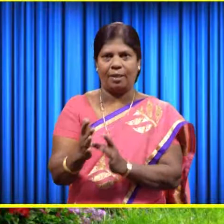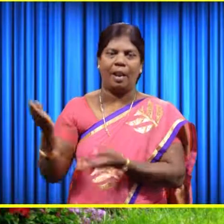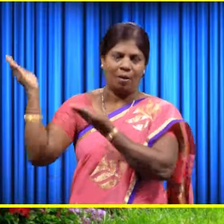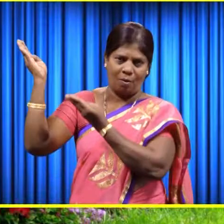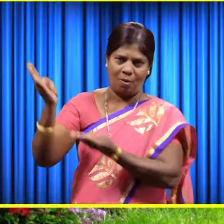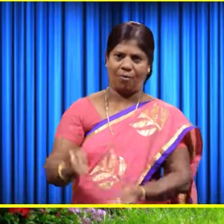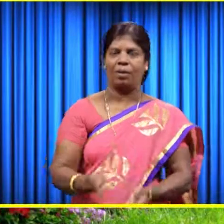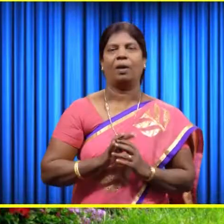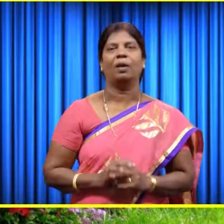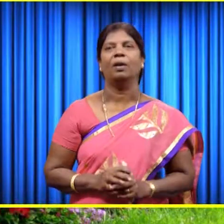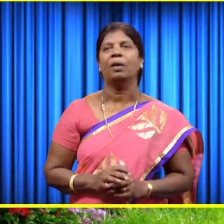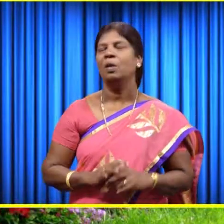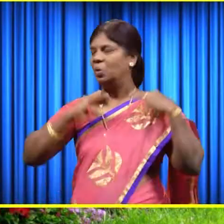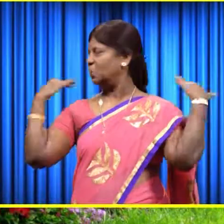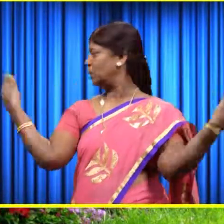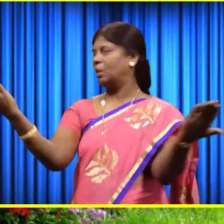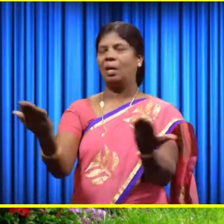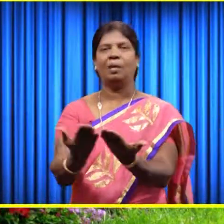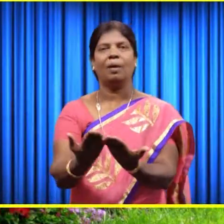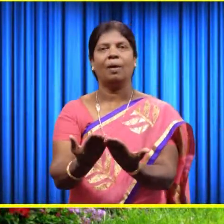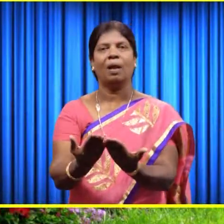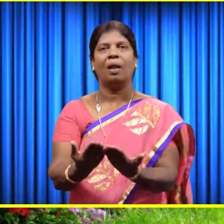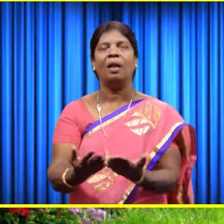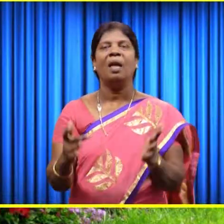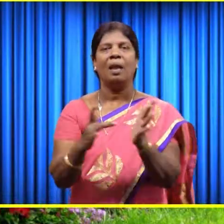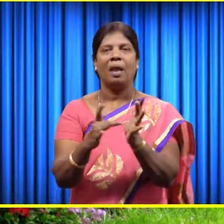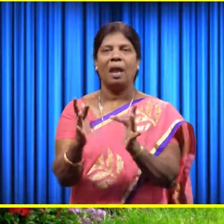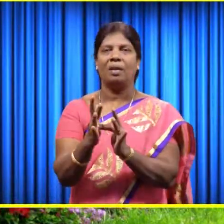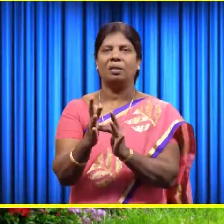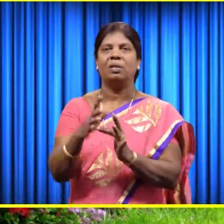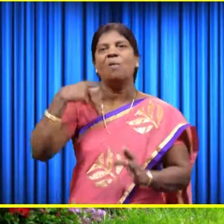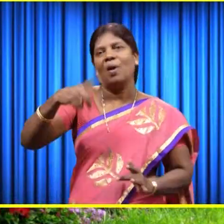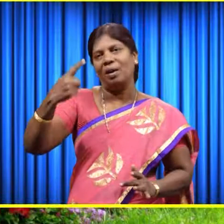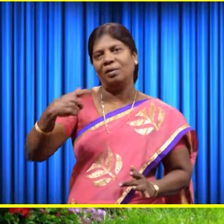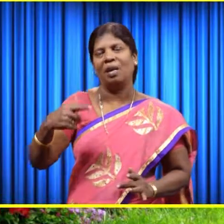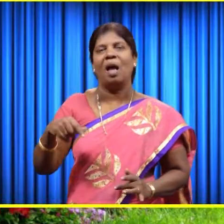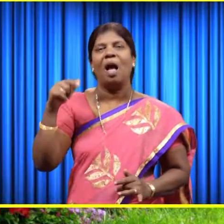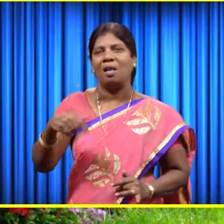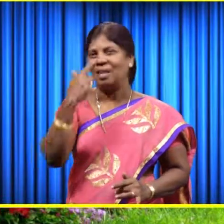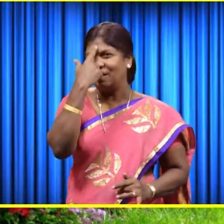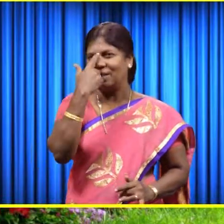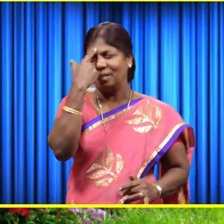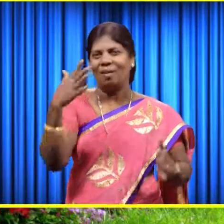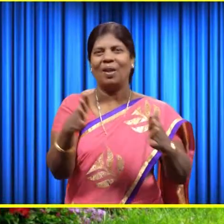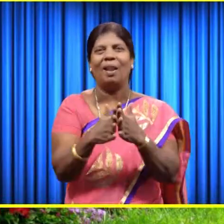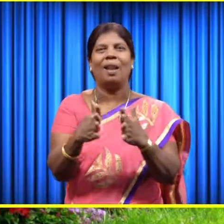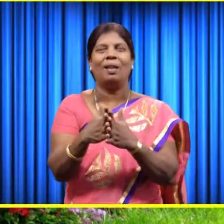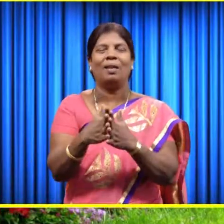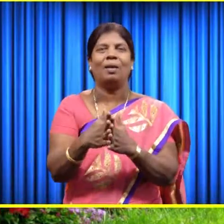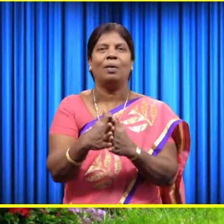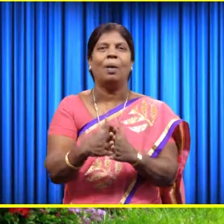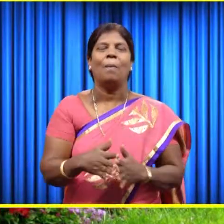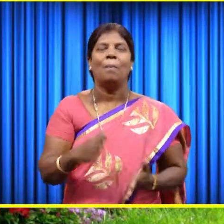கொண்டு வரப்பட்டாள். அங்கே சுற்றி இருந்தவர்கள் அன்றைக்கு இயேசுநாதர் வாழ்ந்த அந்த இஸ்ரவேல் நாட்டிலே